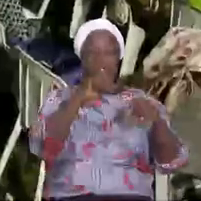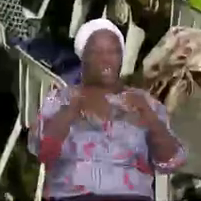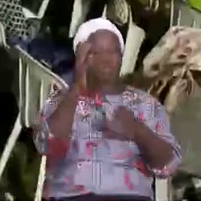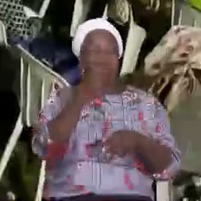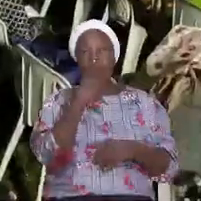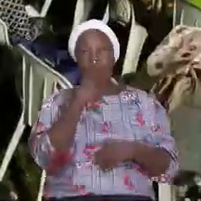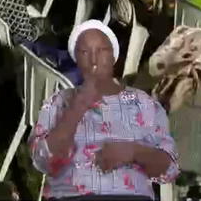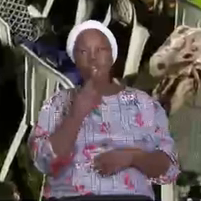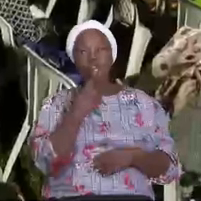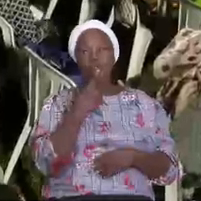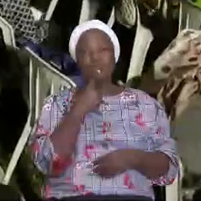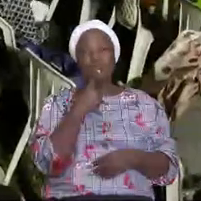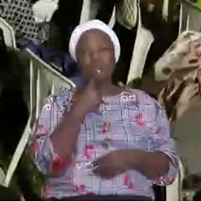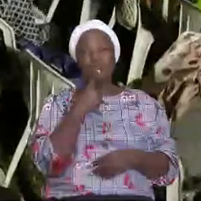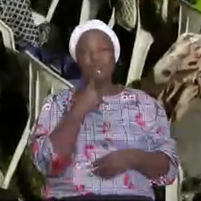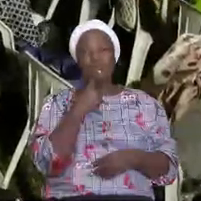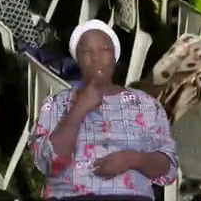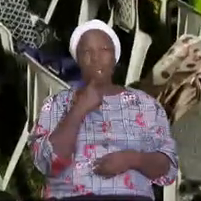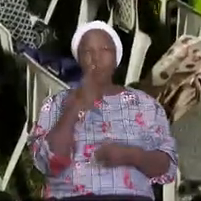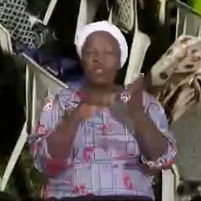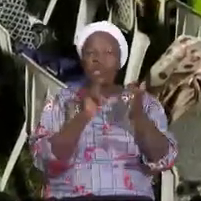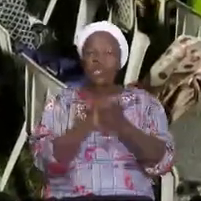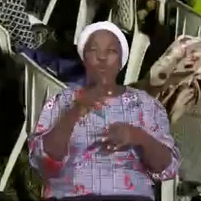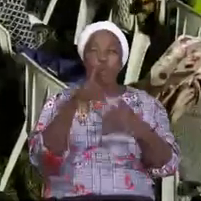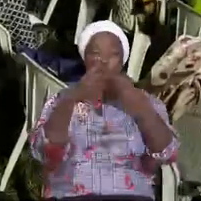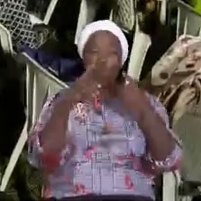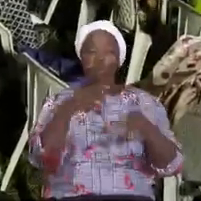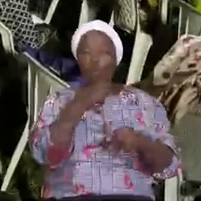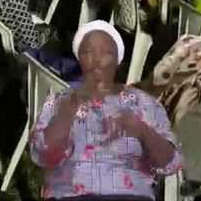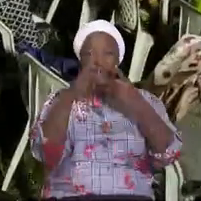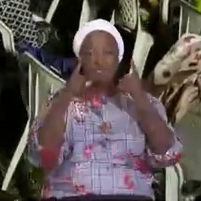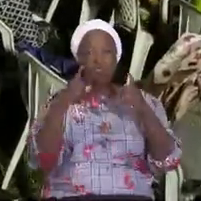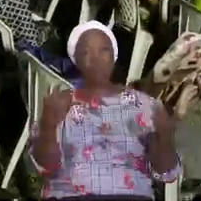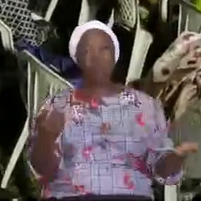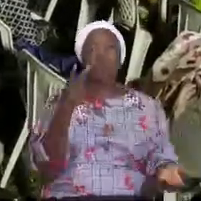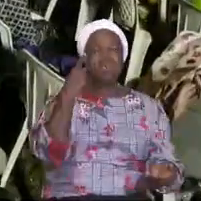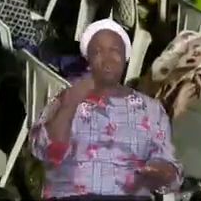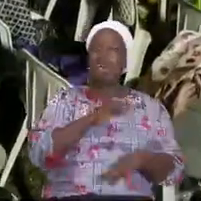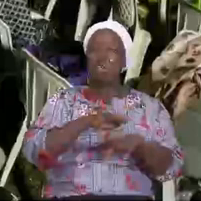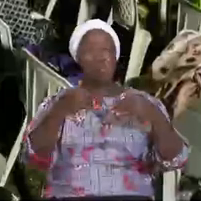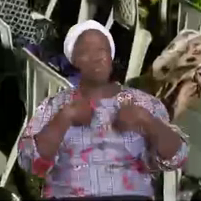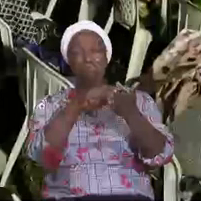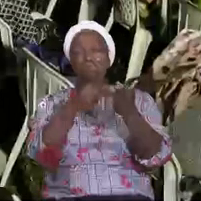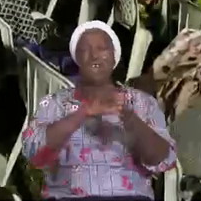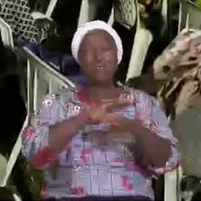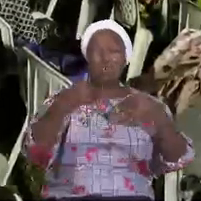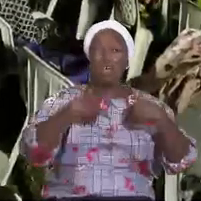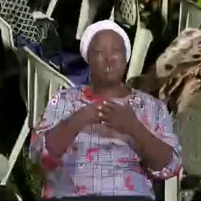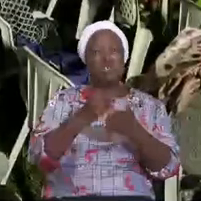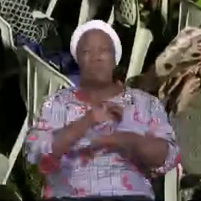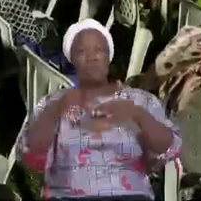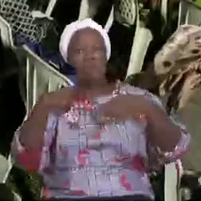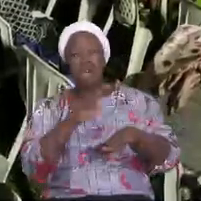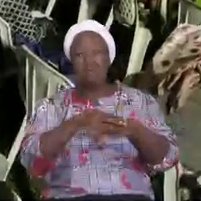Ils parleront de nouvelles langues de ta bouche. Quel ancien